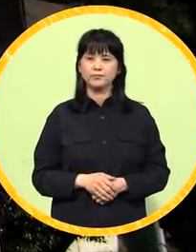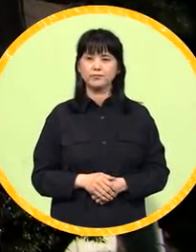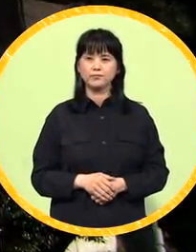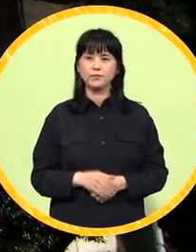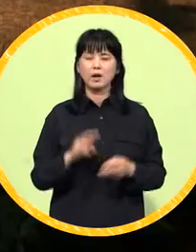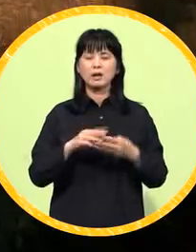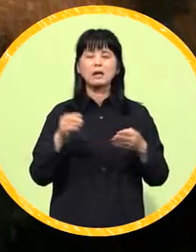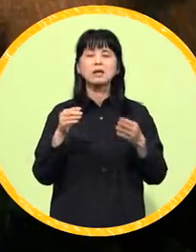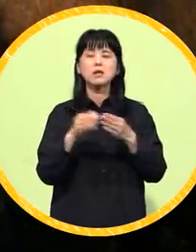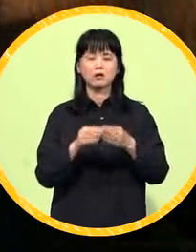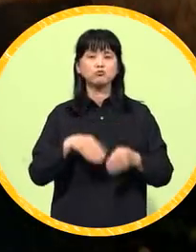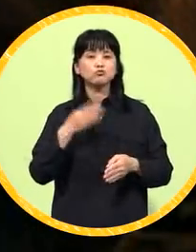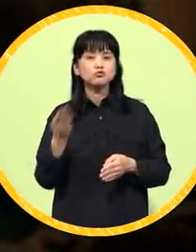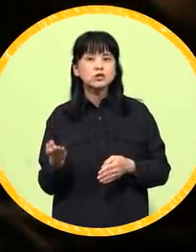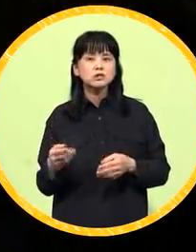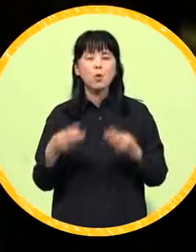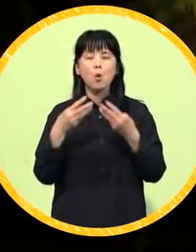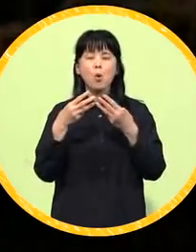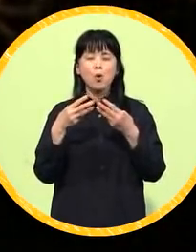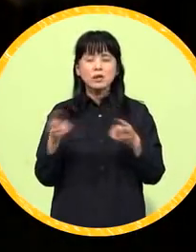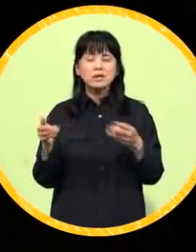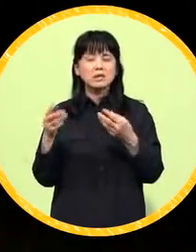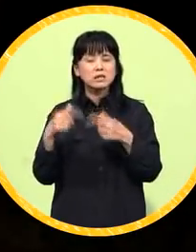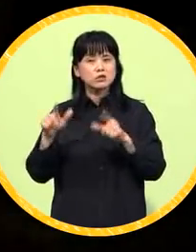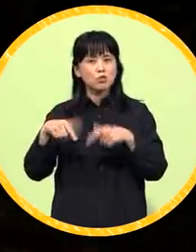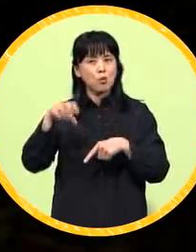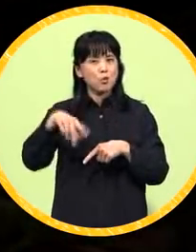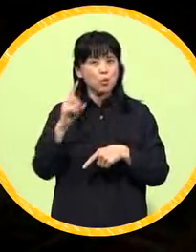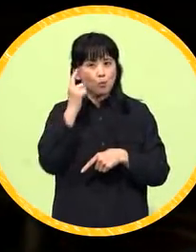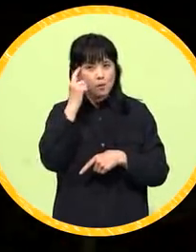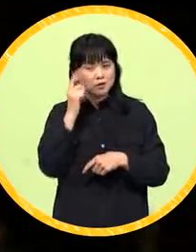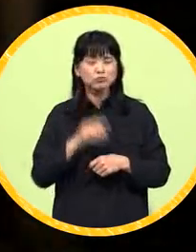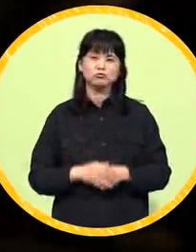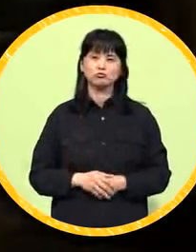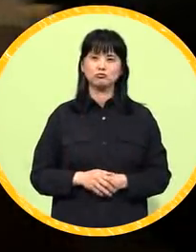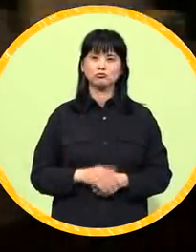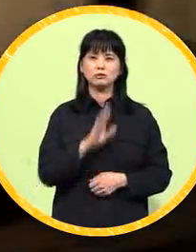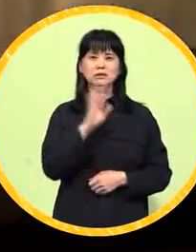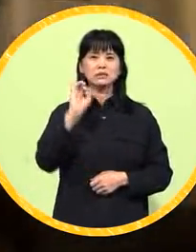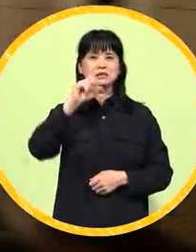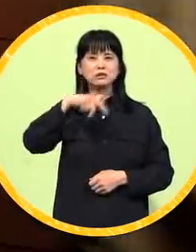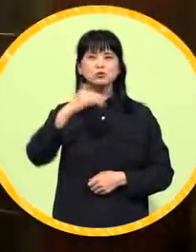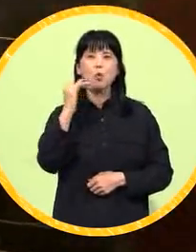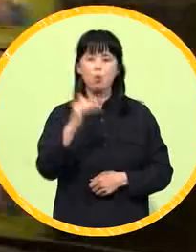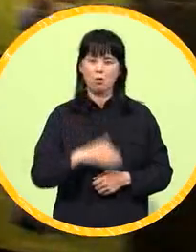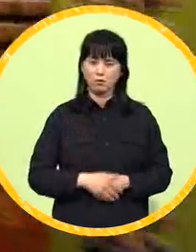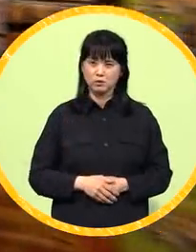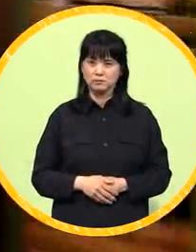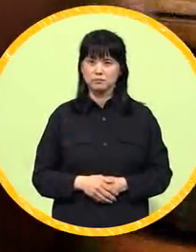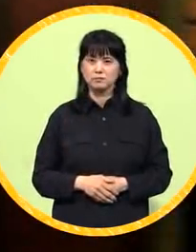たざきさん次の日日時をスポットはどこだと思いますが入っthis